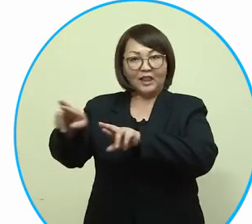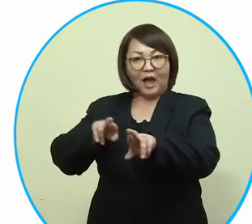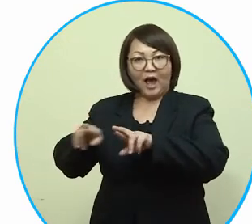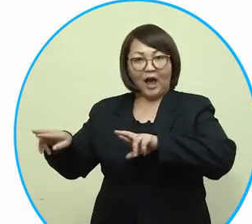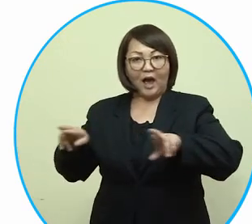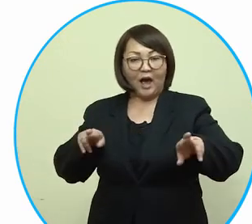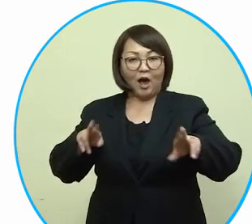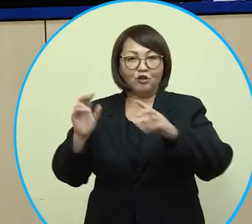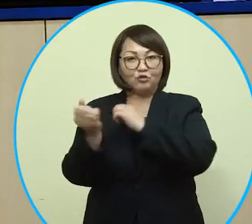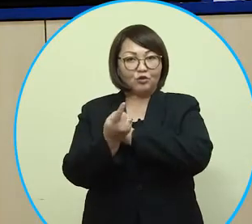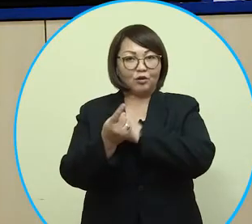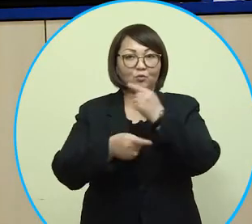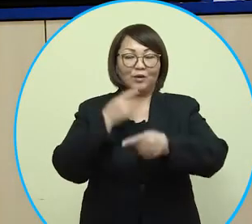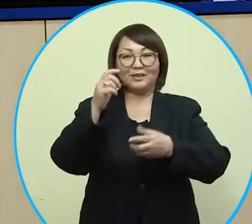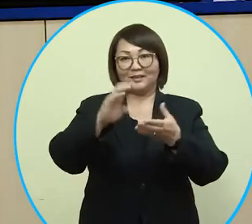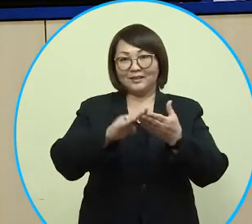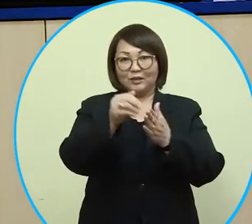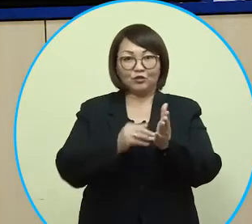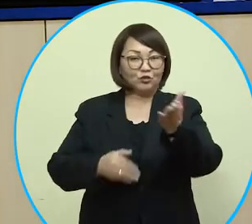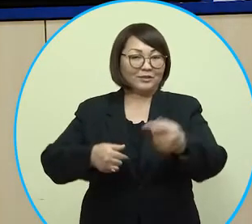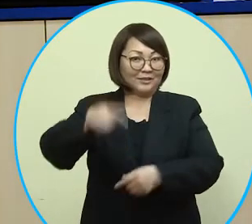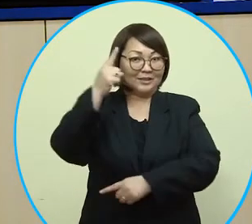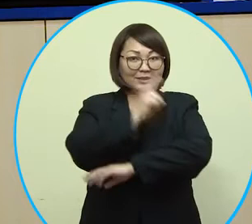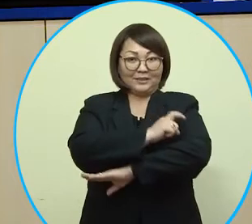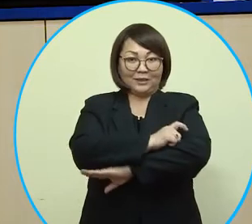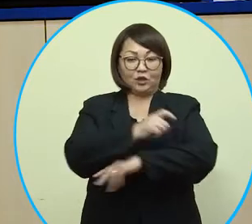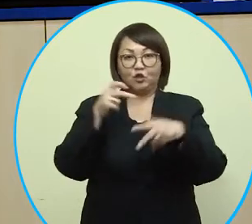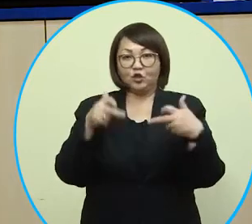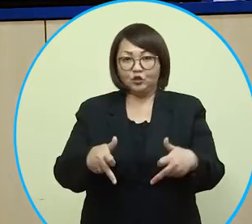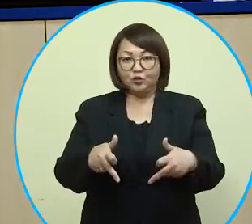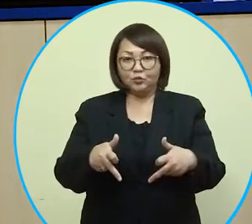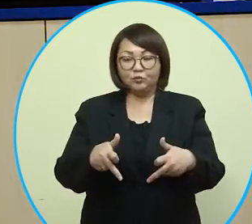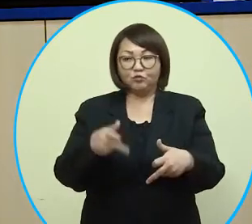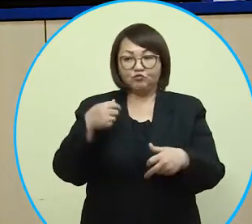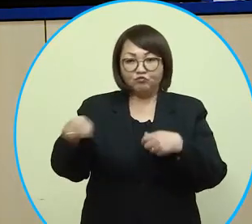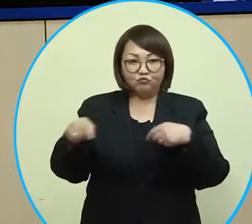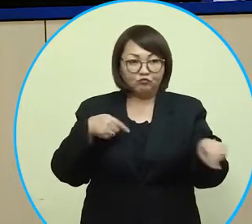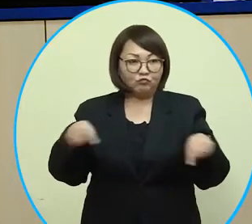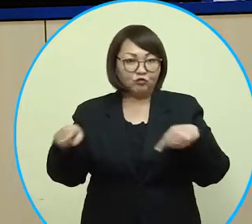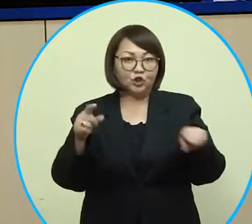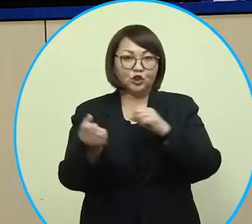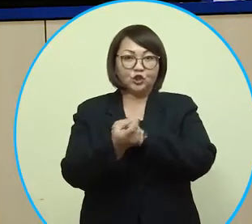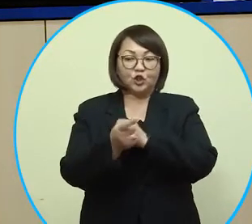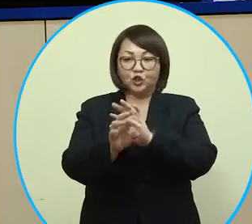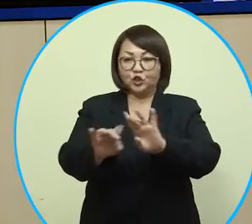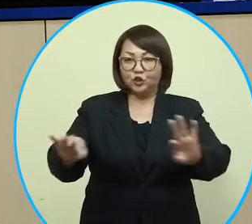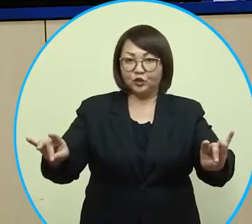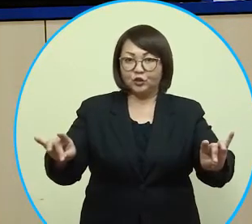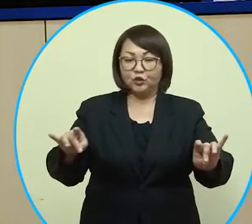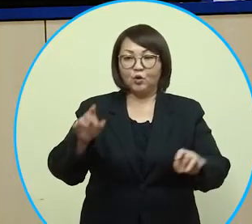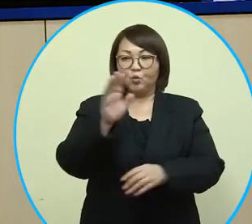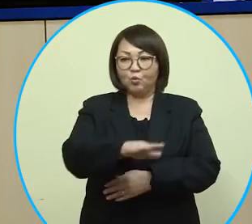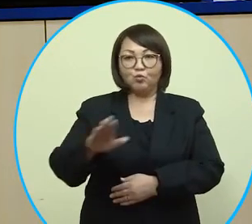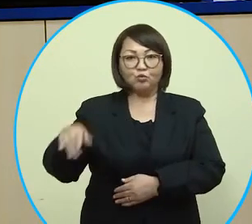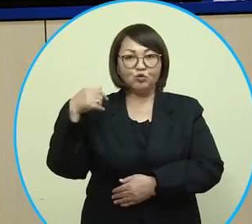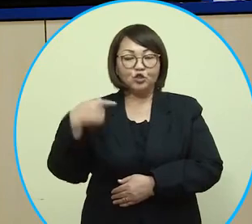УВРМУЩЛИЙ АЛЛГАА АНИДЛААР БИД ҮУЗАИШ ТАНЛЦАН НЕГДУГА ИРХИЧИЛ ОЛУЛ ХУГШЛИЙН БЕРХИЛ ТУНИЙ ТУРЛ ТАХЕРД